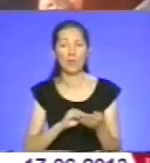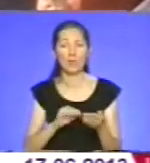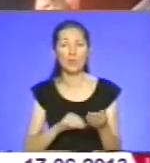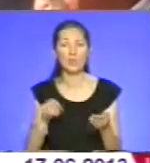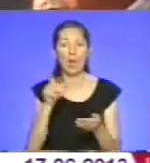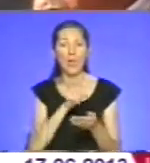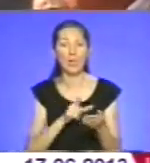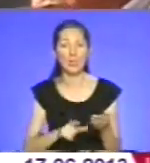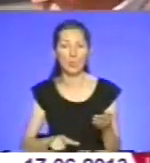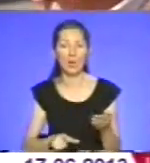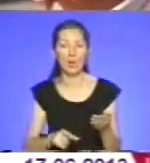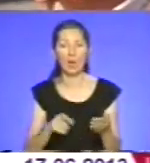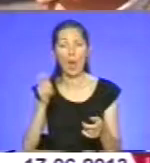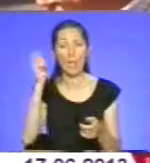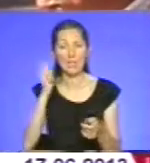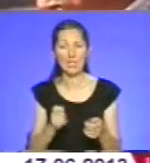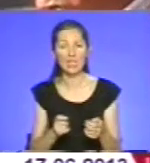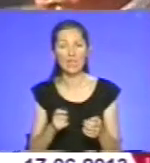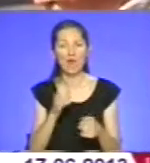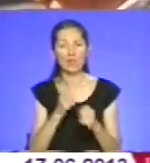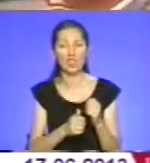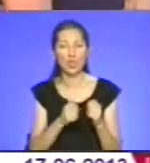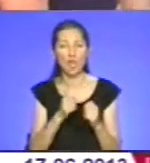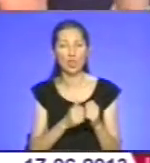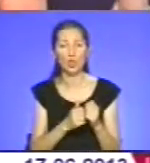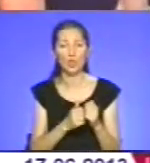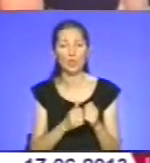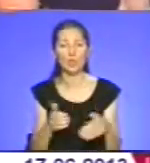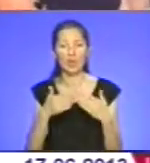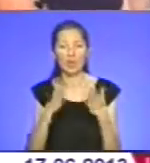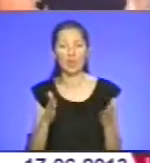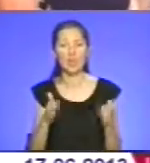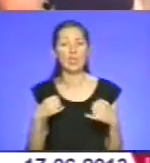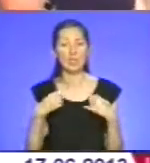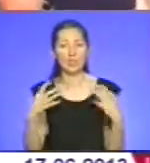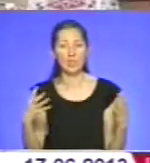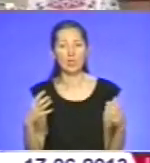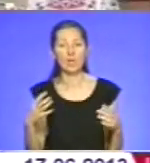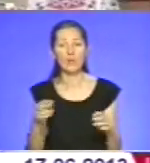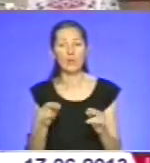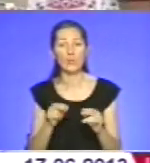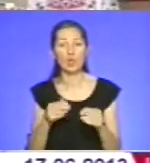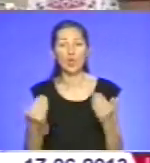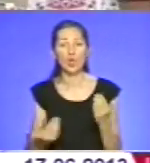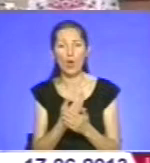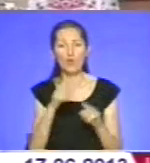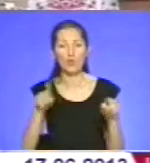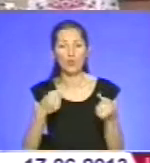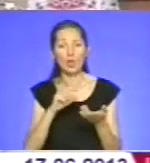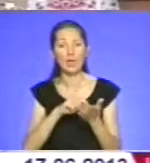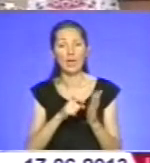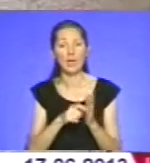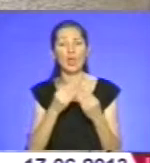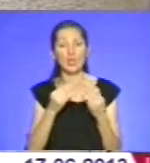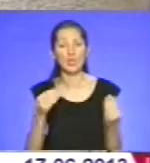вивчився. Ну і приїжджав сюди вже часто. Відкрили урочистості з нагоди новоствореної кімнати музею представники